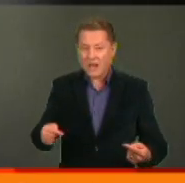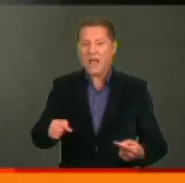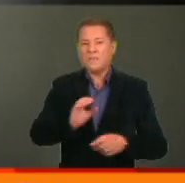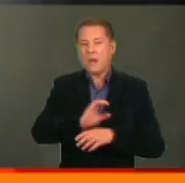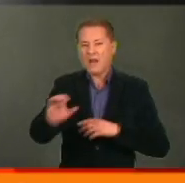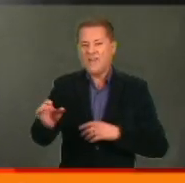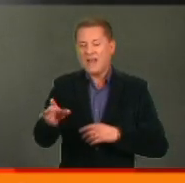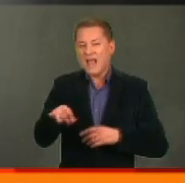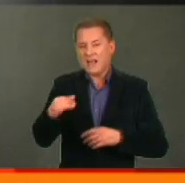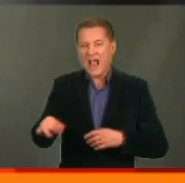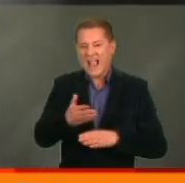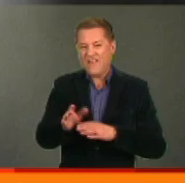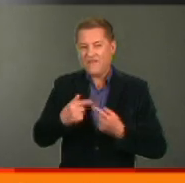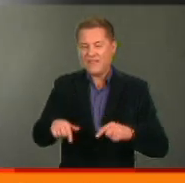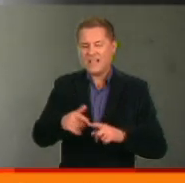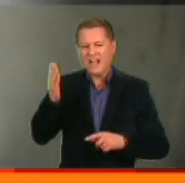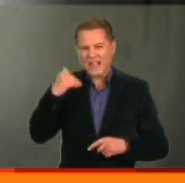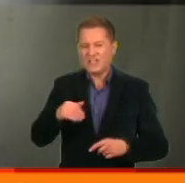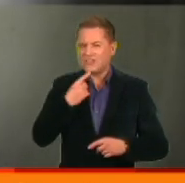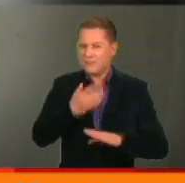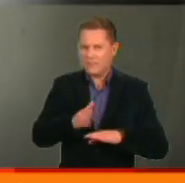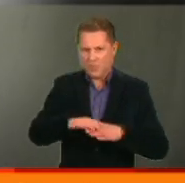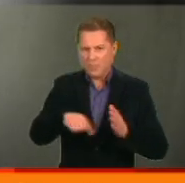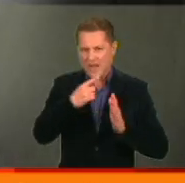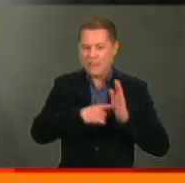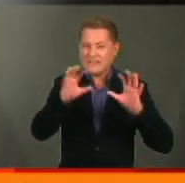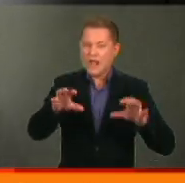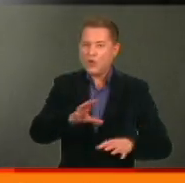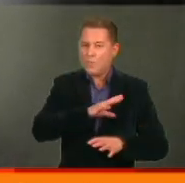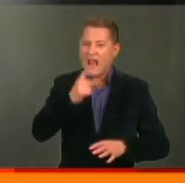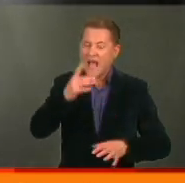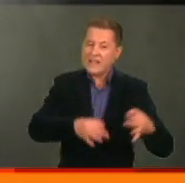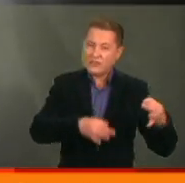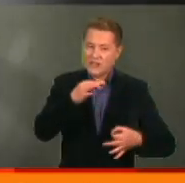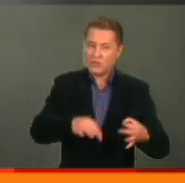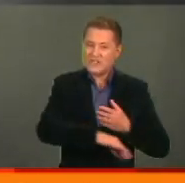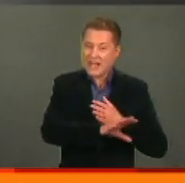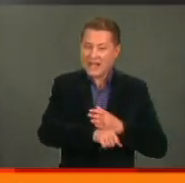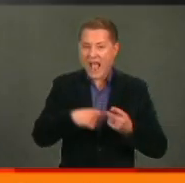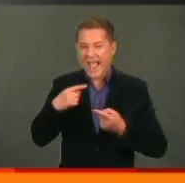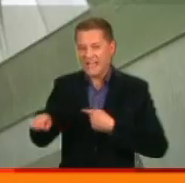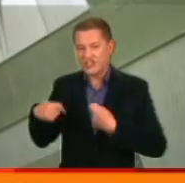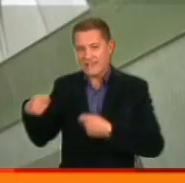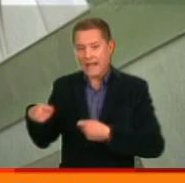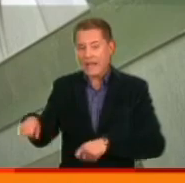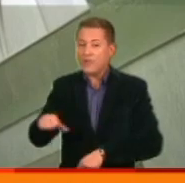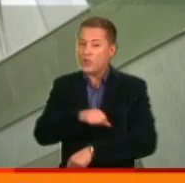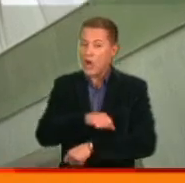райвідділку. Друзі вже раніше мали складнощі із законом. Одного засуджували за крадіжку, іншого – за торгівлю